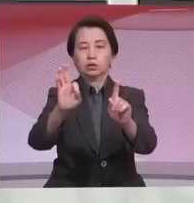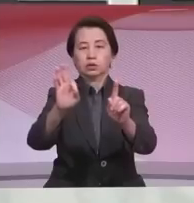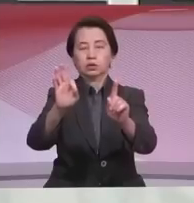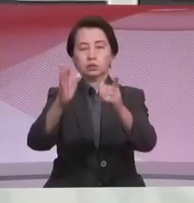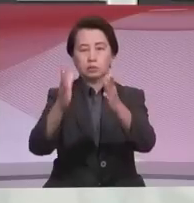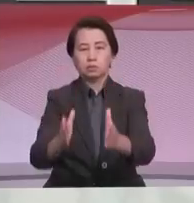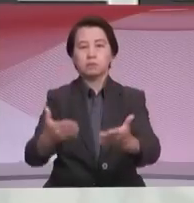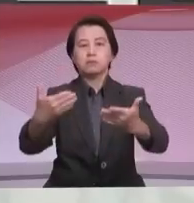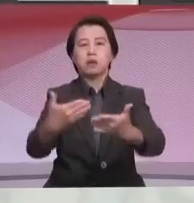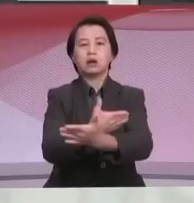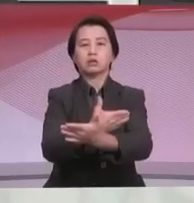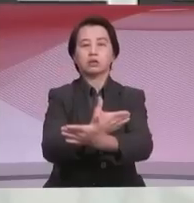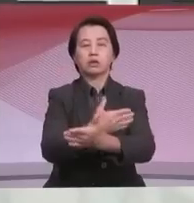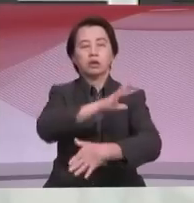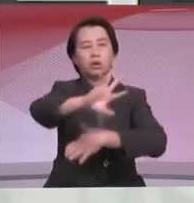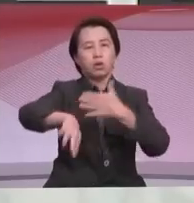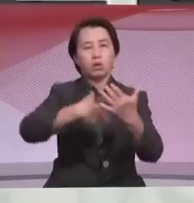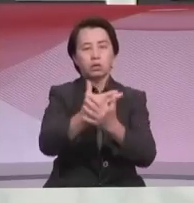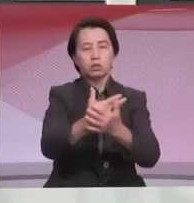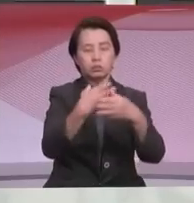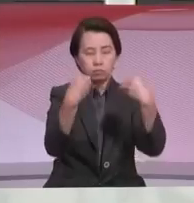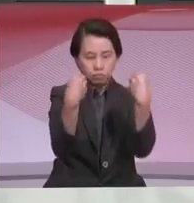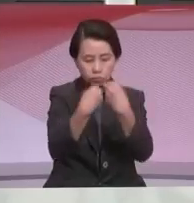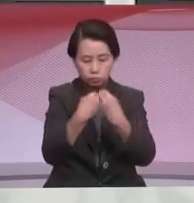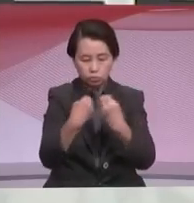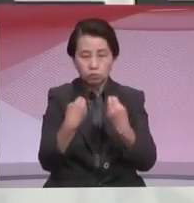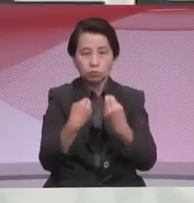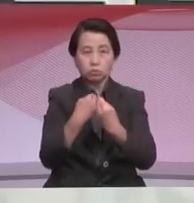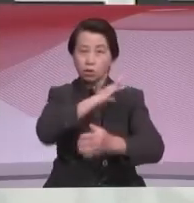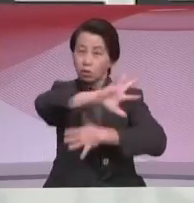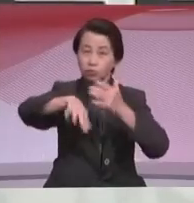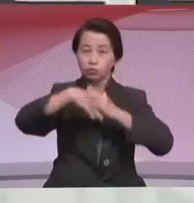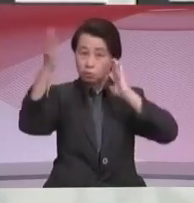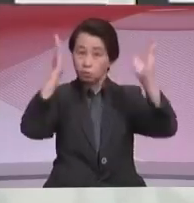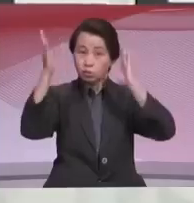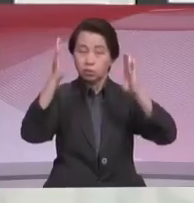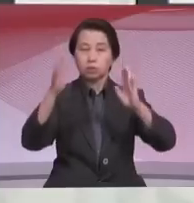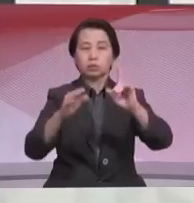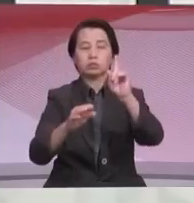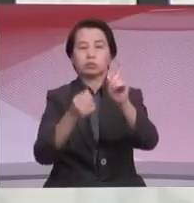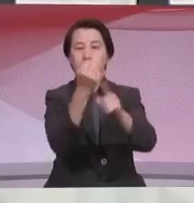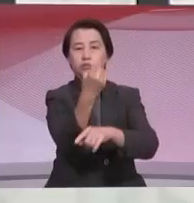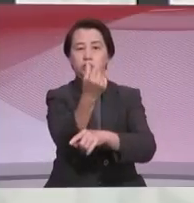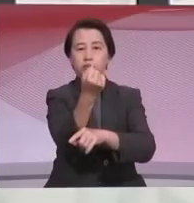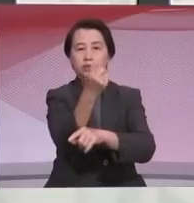dilaporkan. Ini menjadikan jumlah kes positif COVID-19 di Malaysia adalah sebanyak